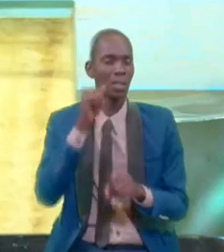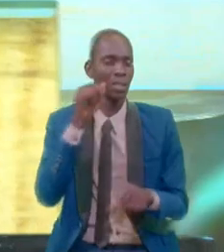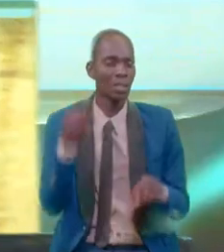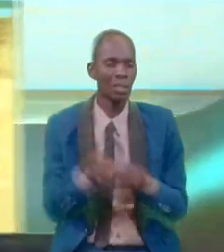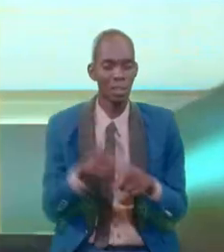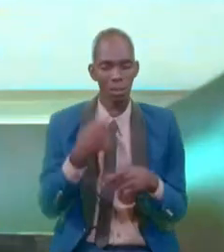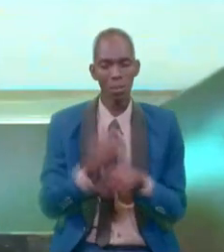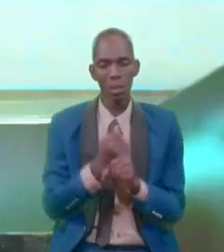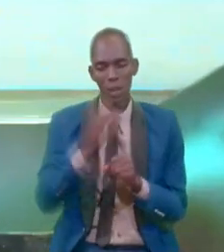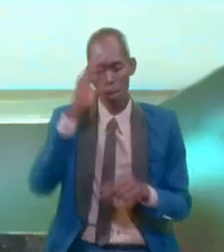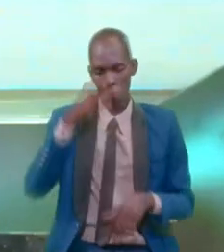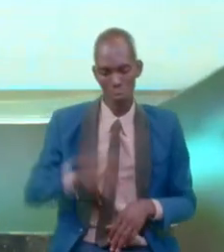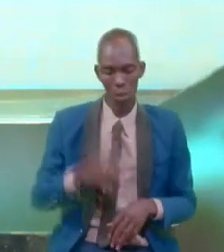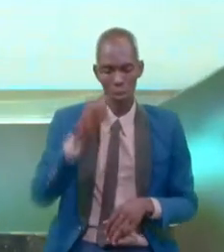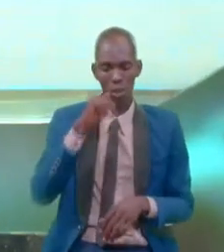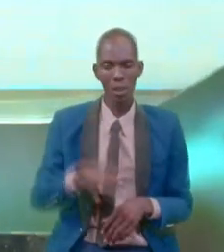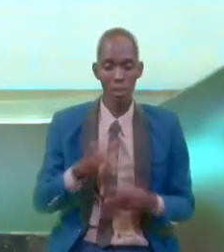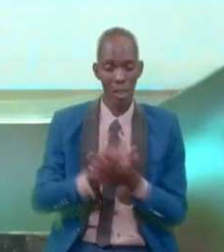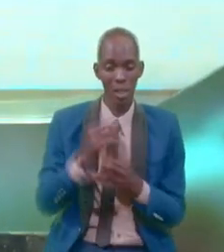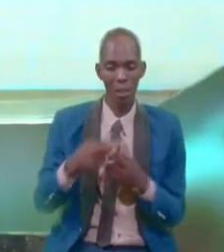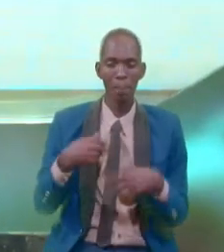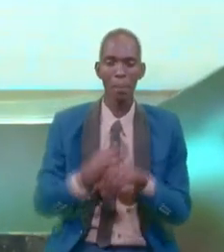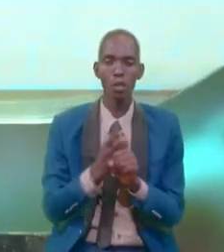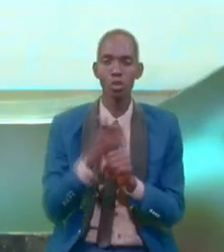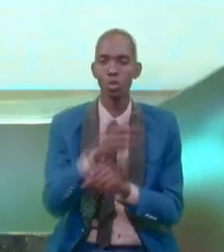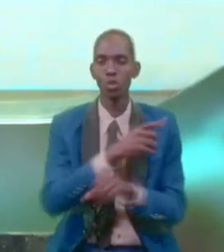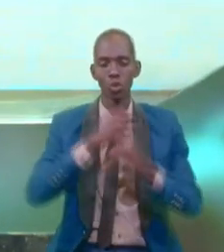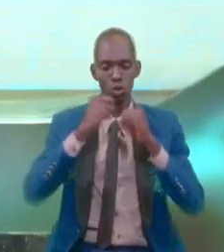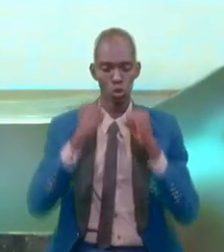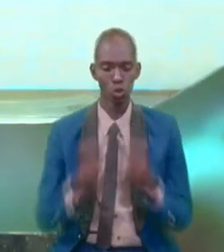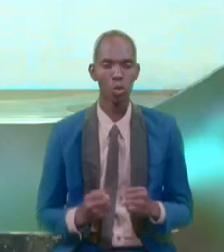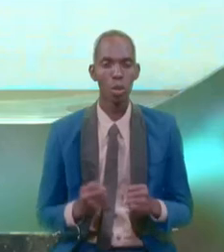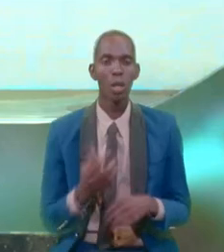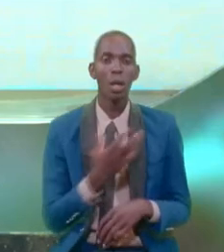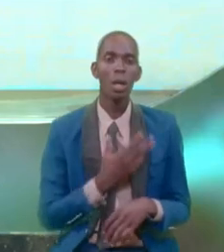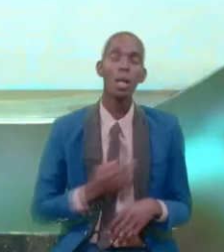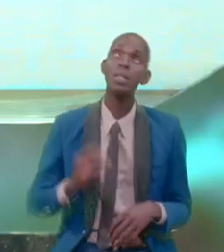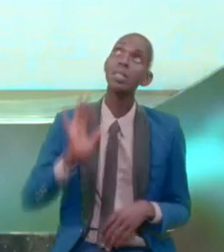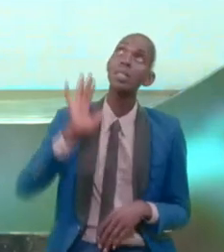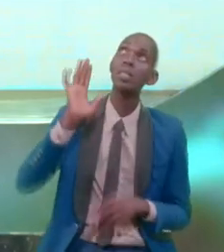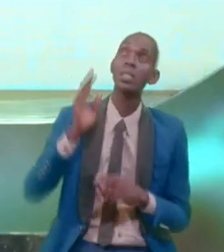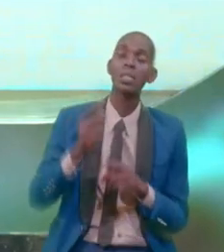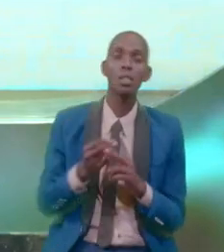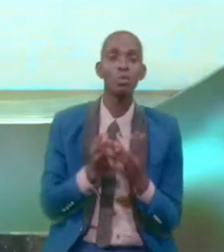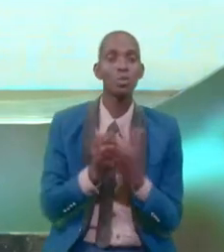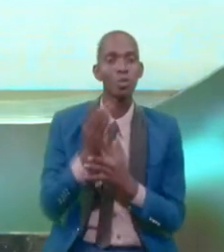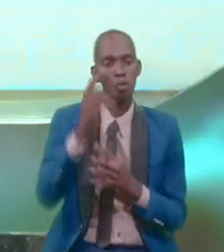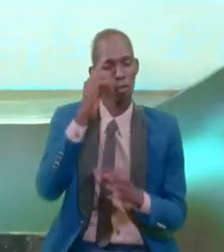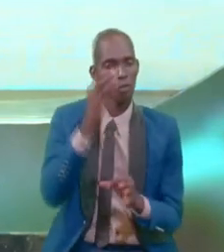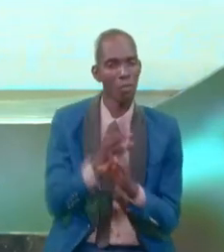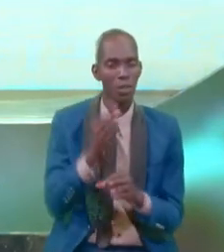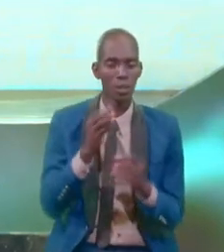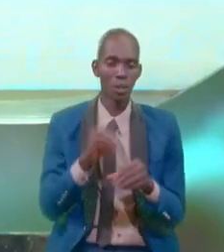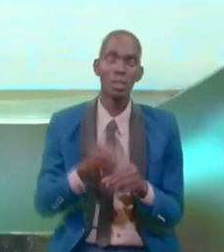sœur, le garçon, la fille et vous raffermir. C'est la foi en lui qui a donné à cet